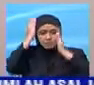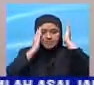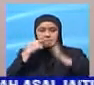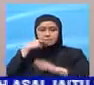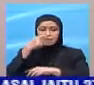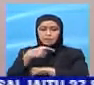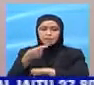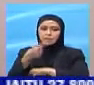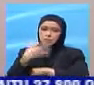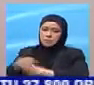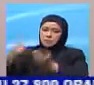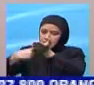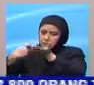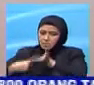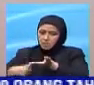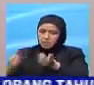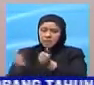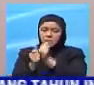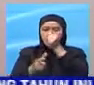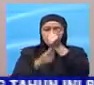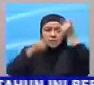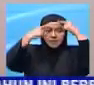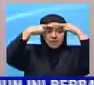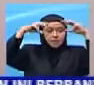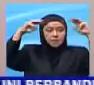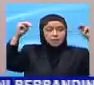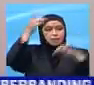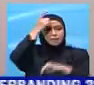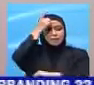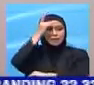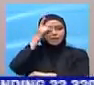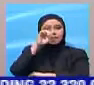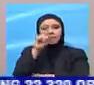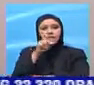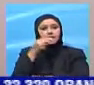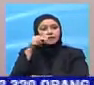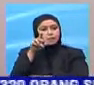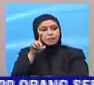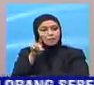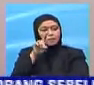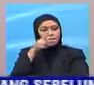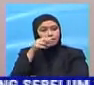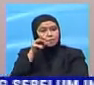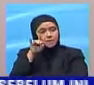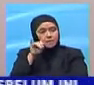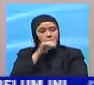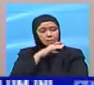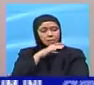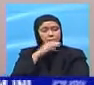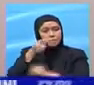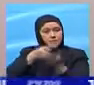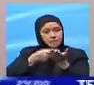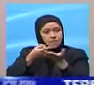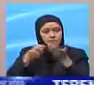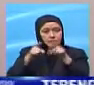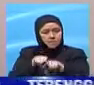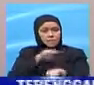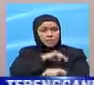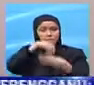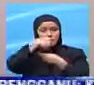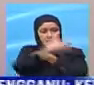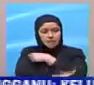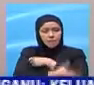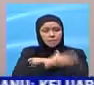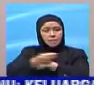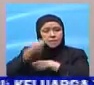dengan Timbalan Perdana Menteri Datuk Seri Dr. Ahmad Zahid Hamidi yang juga Menteri Dalam Negeri dan telah mendapat persetujuan mengenai pelaksanaan denda